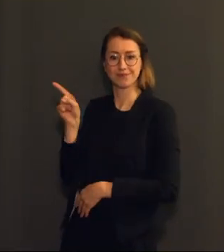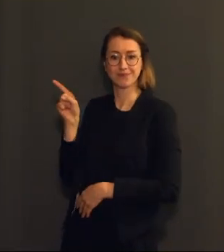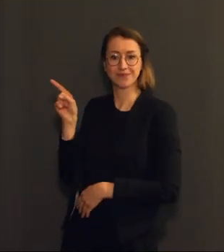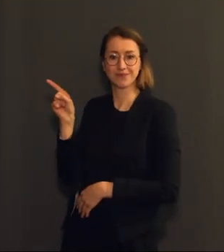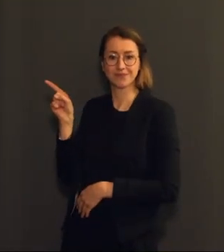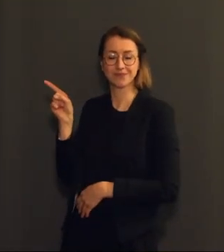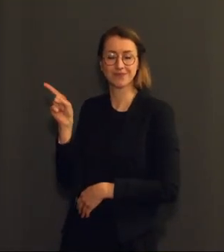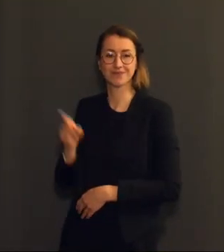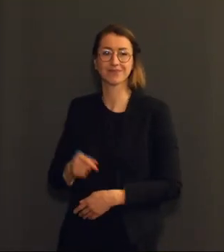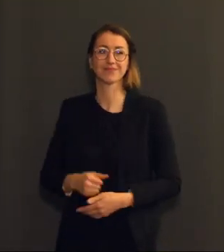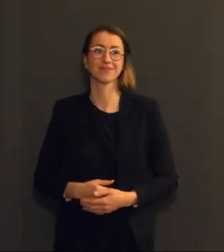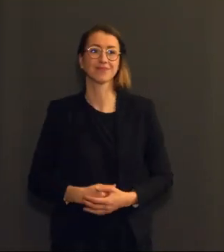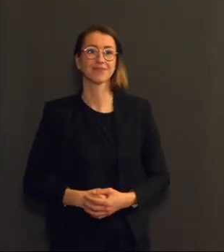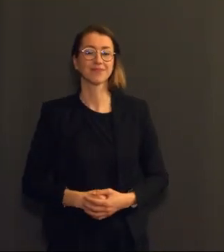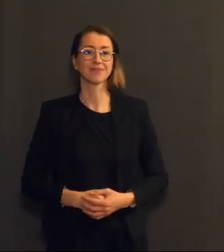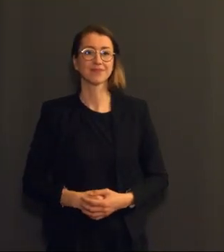bruvax.brussels.doctena.be.